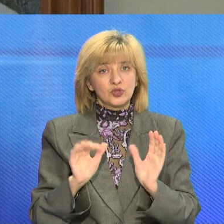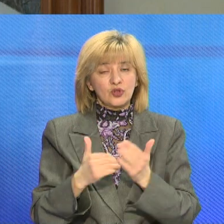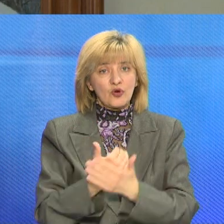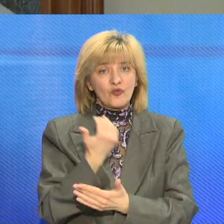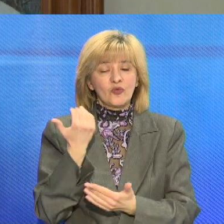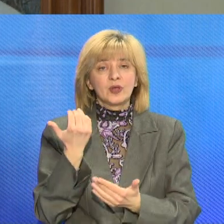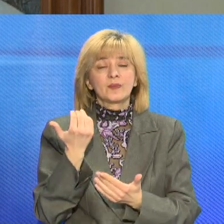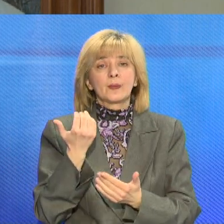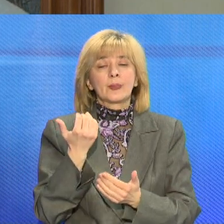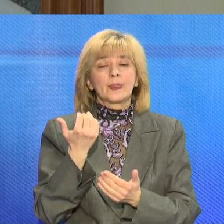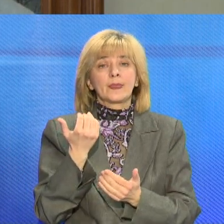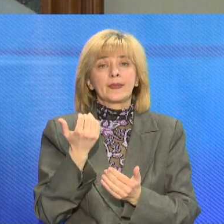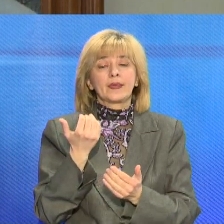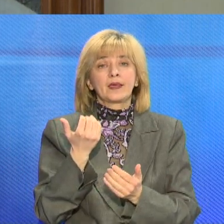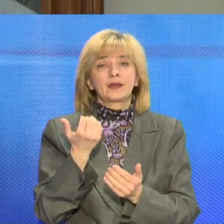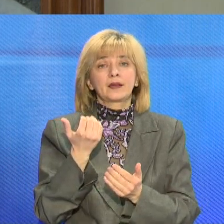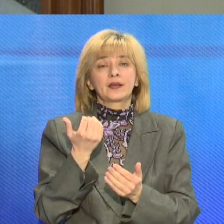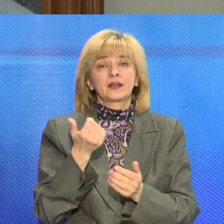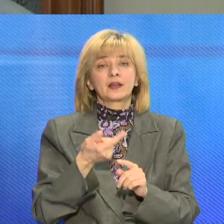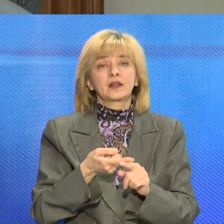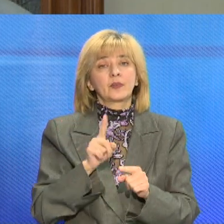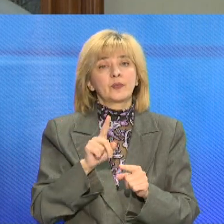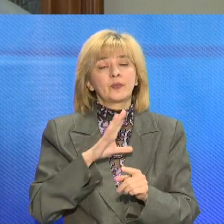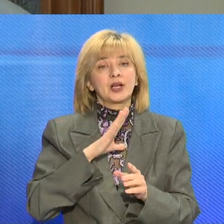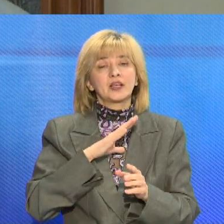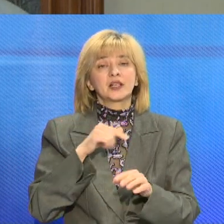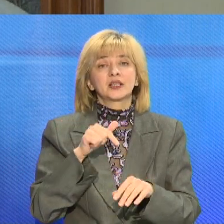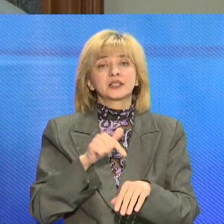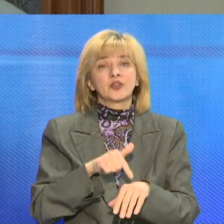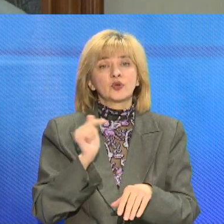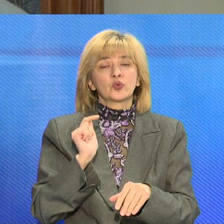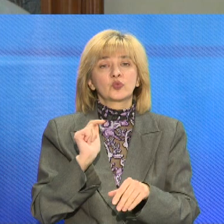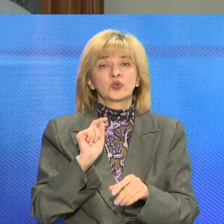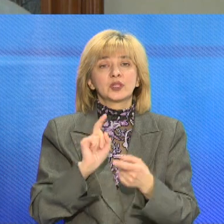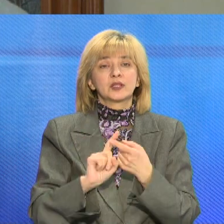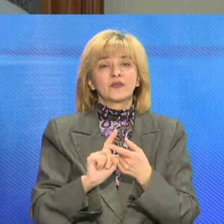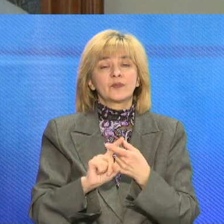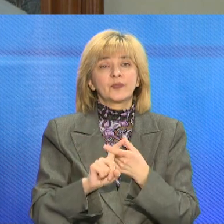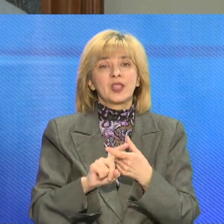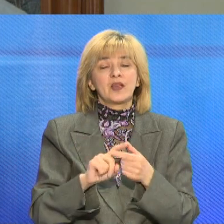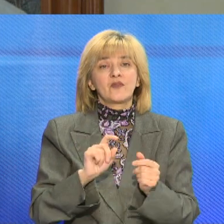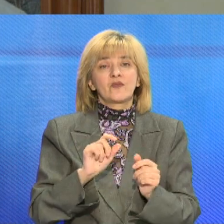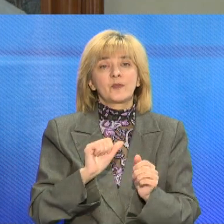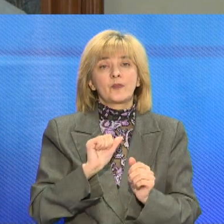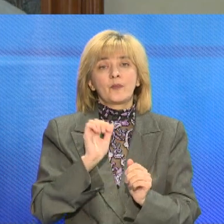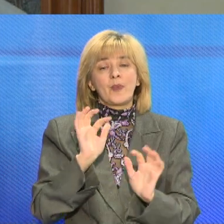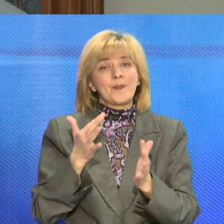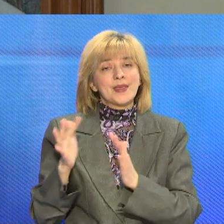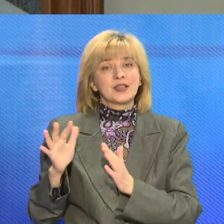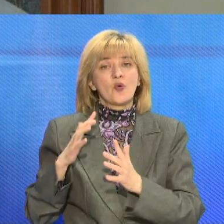до этого были затронуты важные моменты о здравоохранении. Даже внесено такое